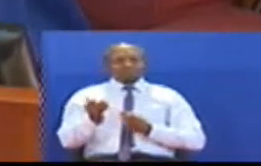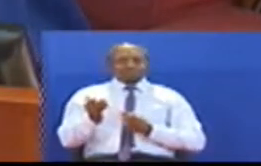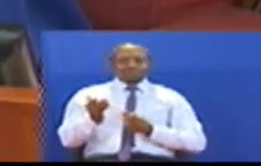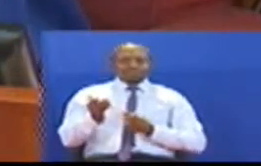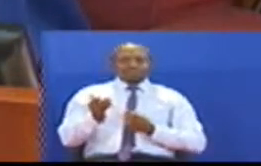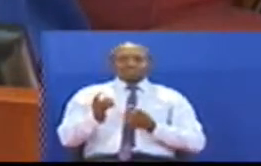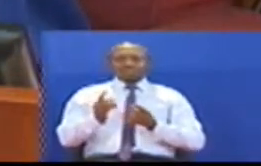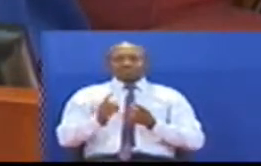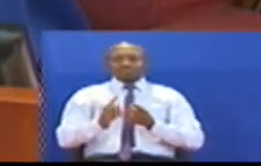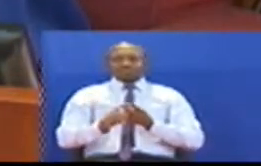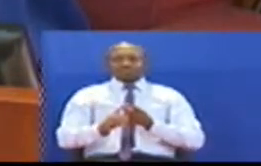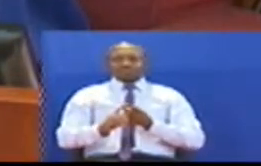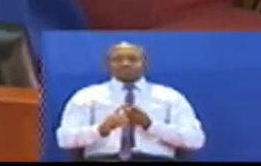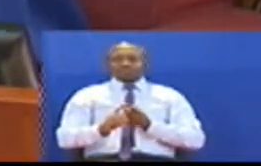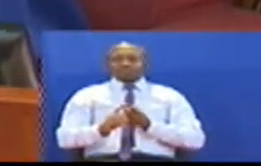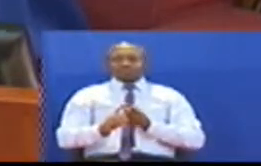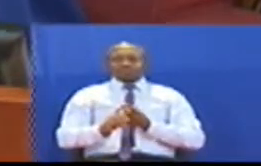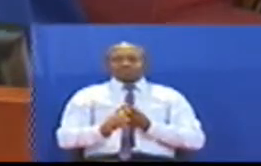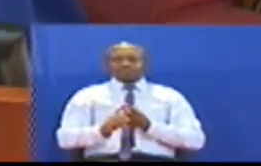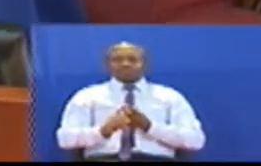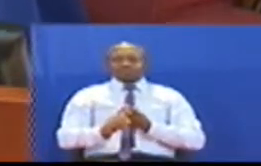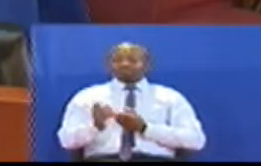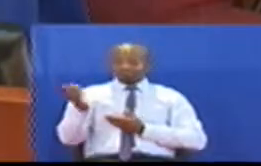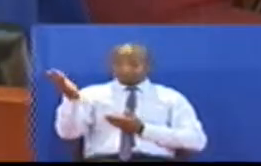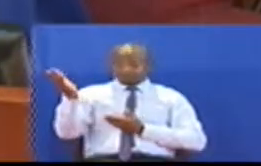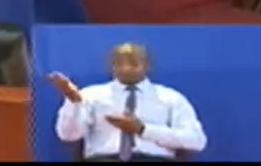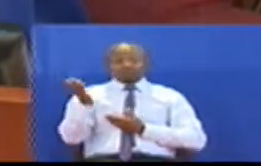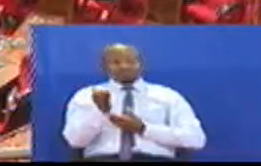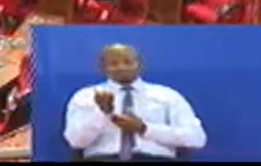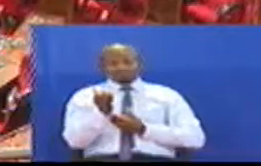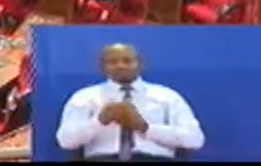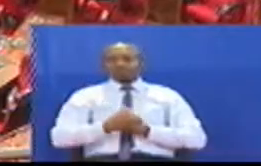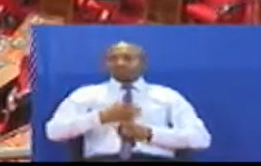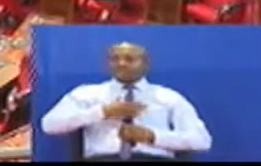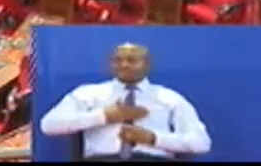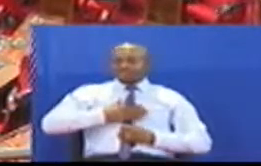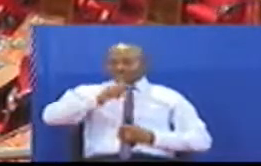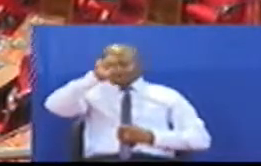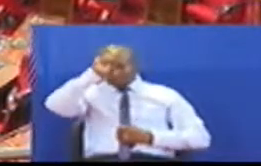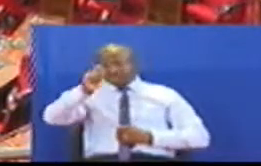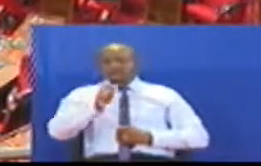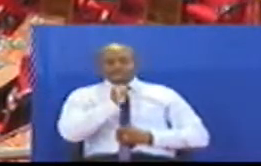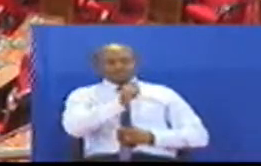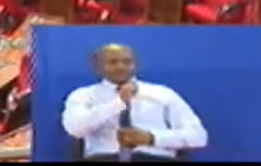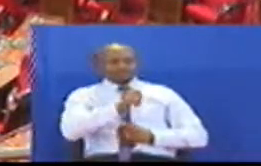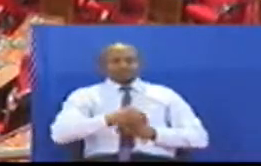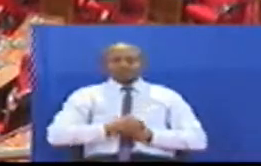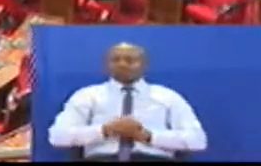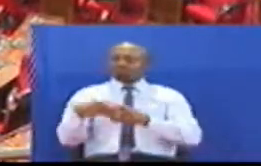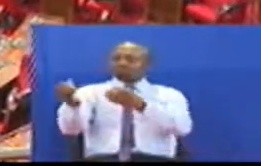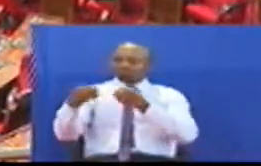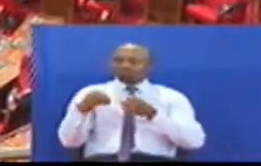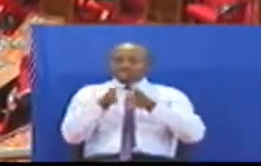Mheshimiwa Manyinyi, tafadhali. Asante Mheshimiwa Speaker, kunipa